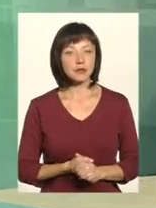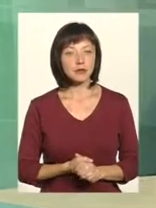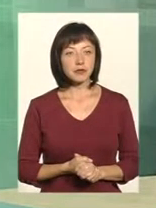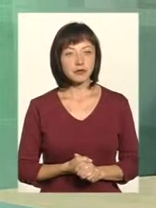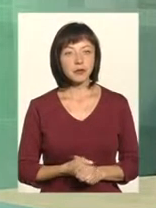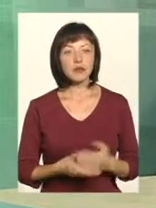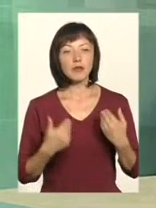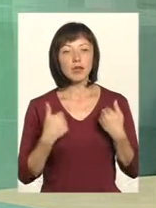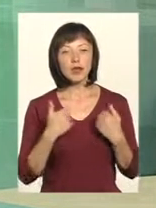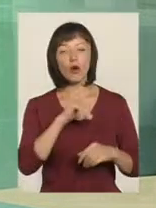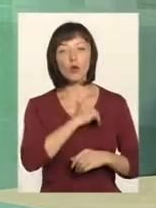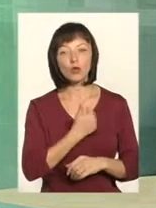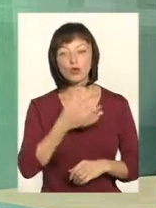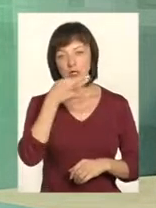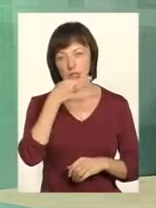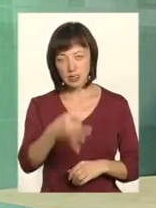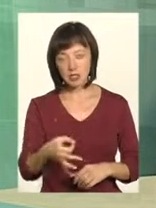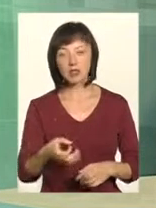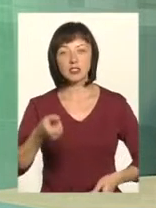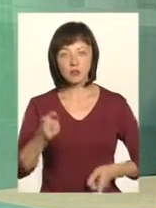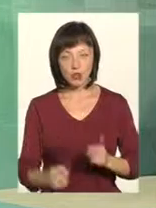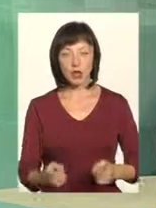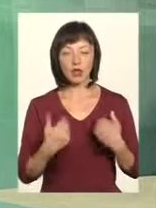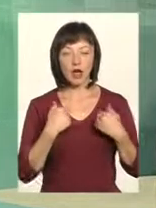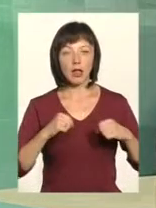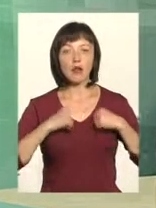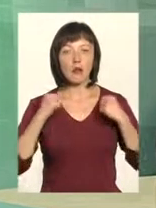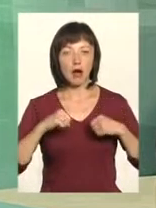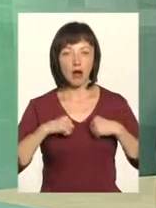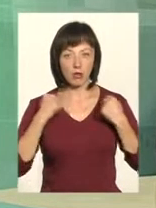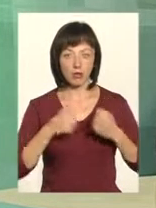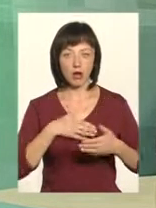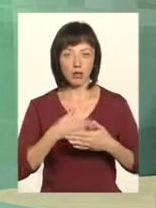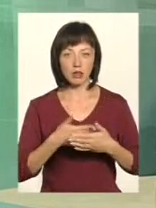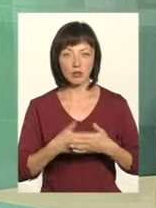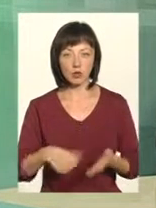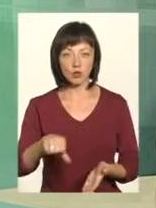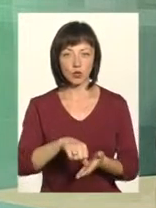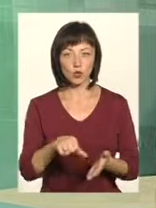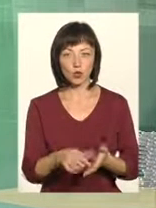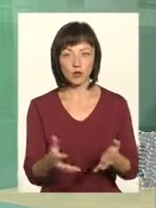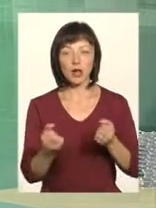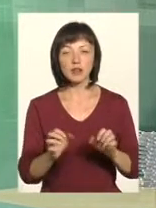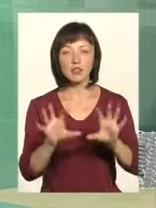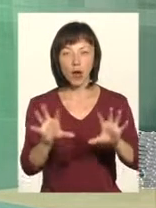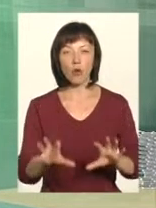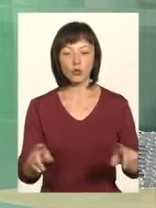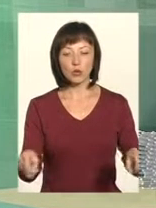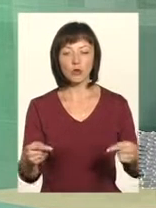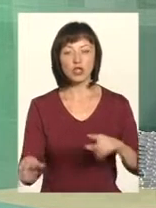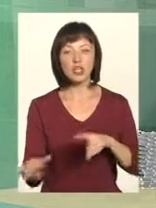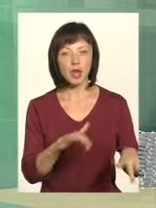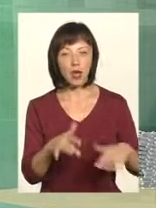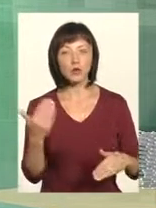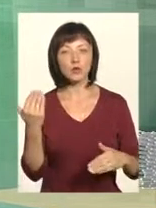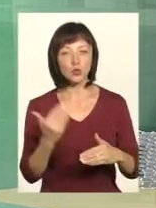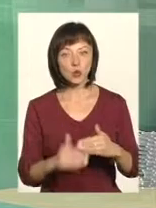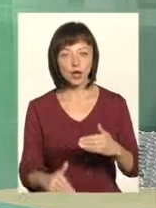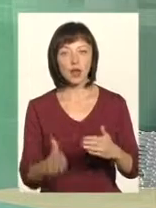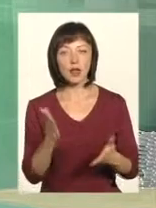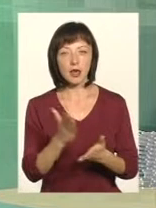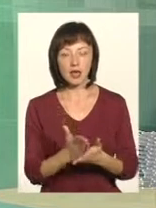Я хочу сказати, що, звичайно, я намагаюся активну участь брати в законотворчій діяльності. Вже